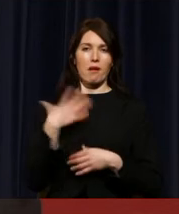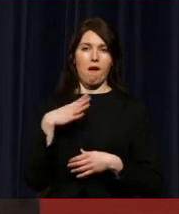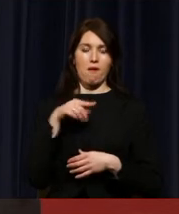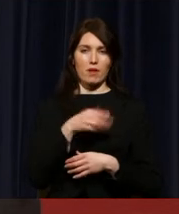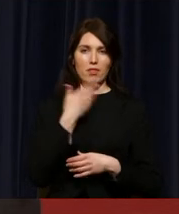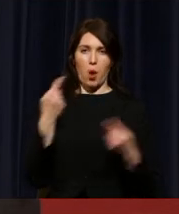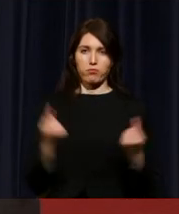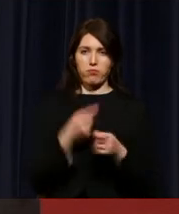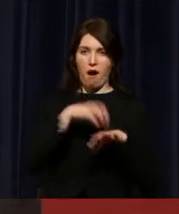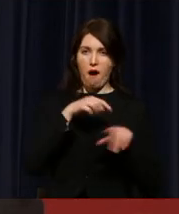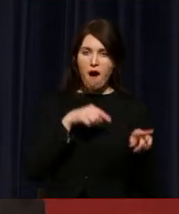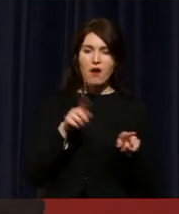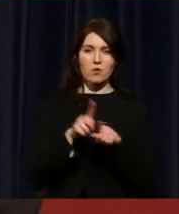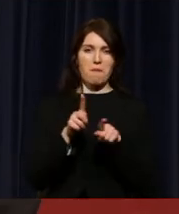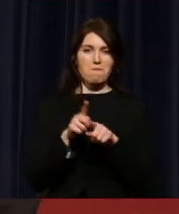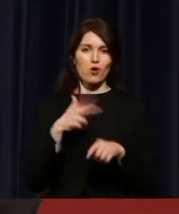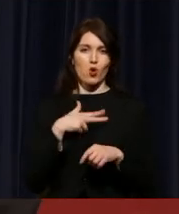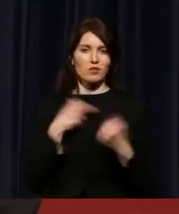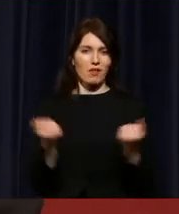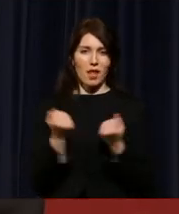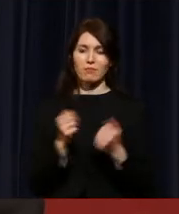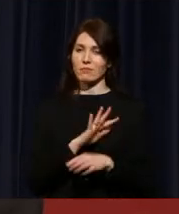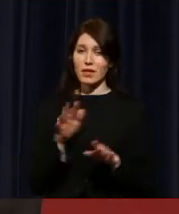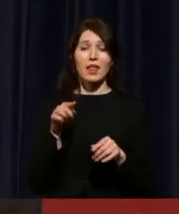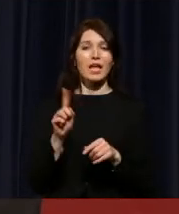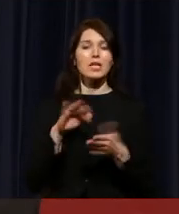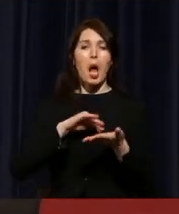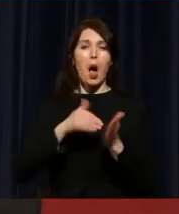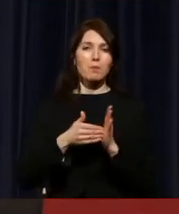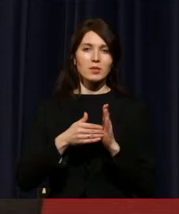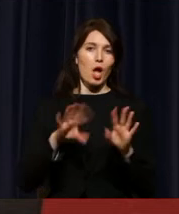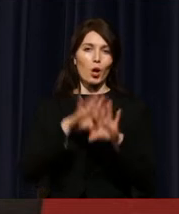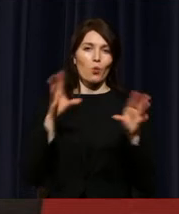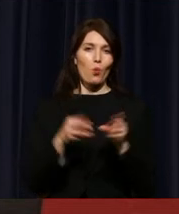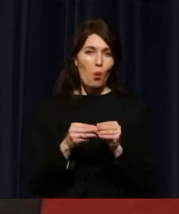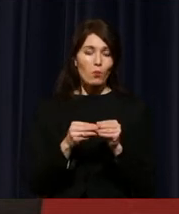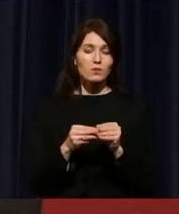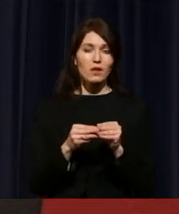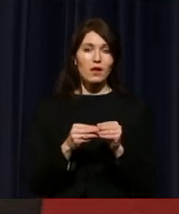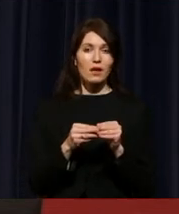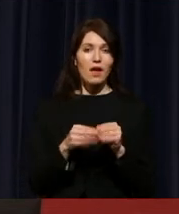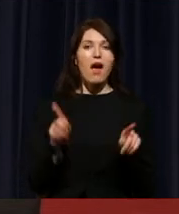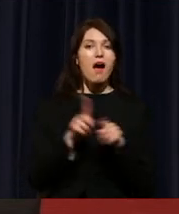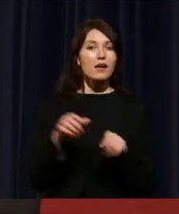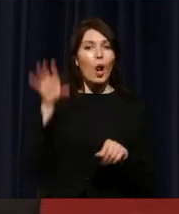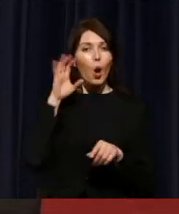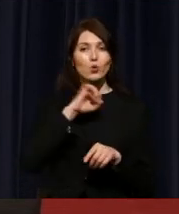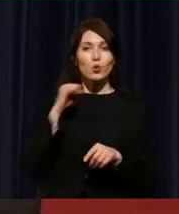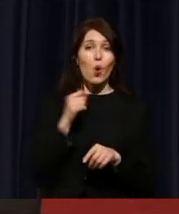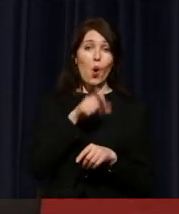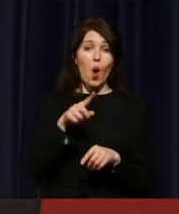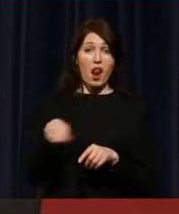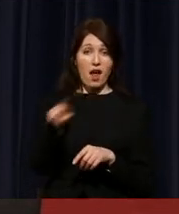ārsta profesiju, ne uz sociālā darbinieka. Drīzāk tas ir kāds apstākļu kopums, Un es arī klausoties kolēģos,